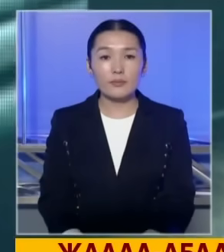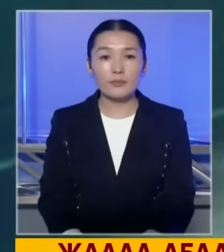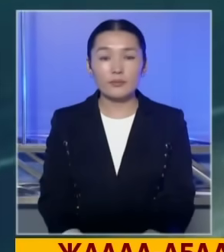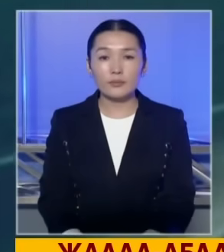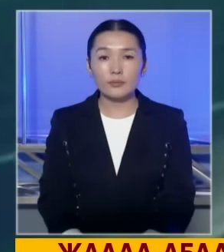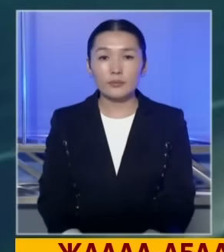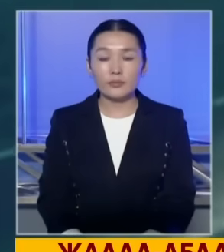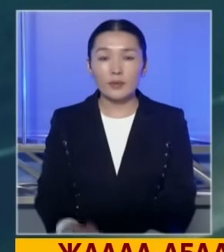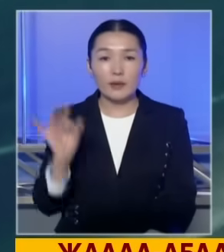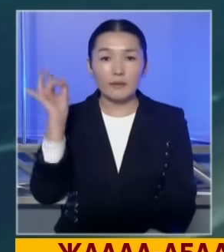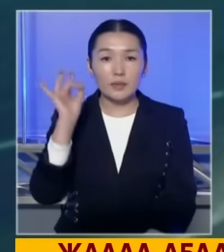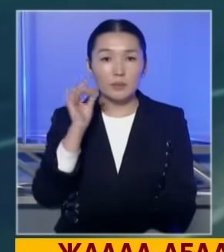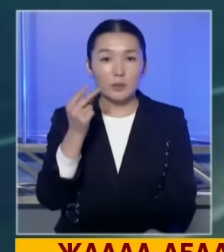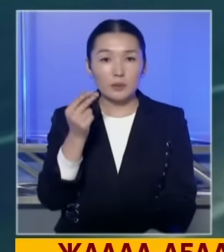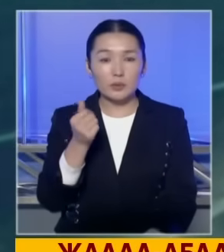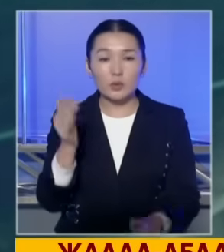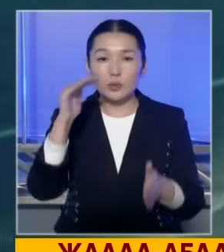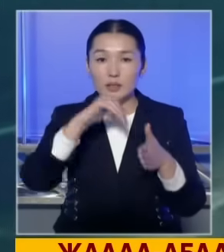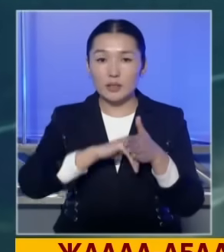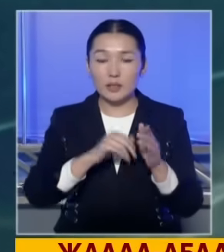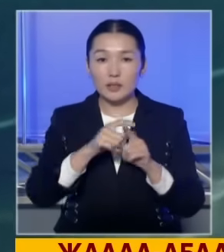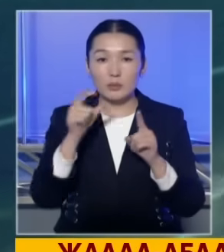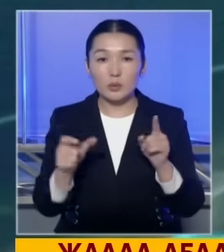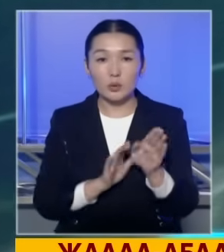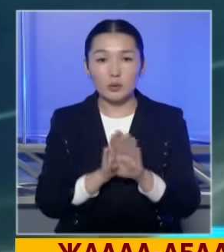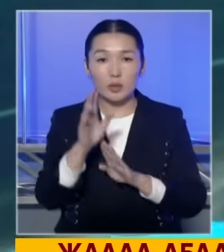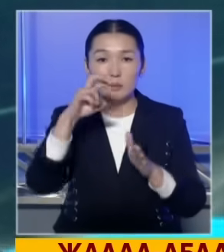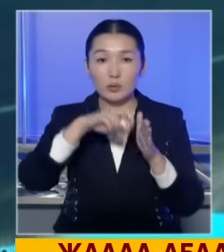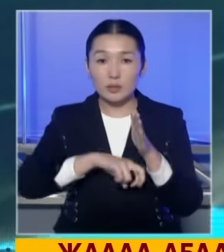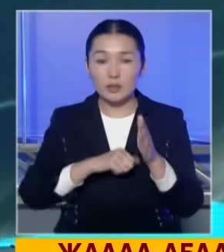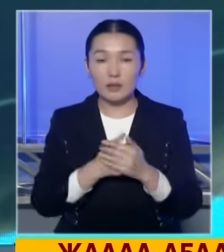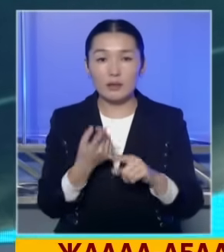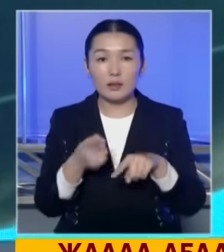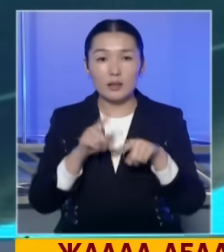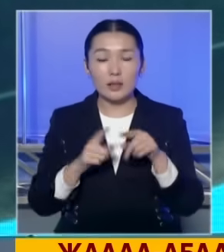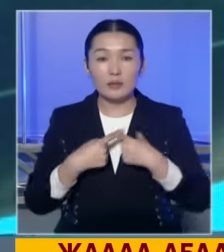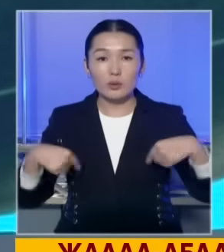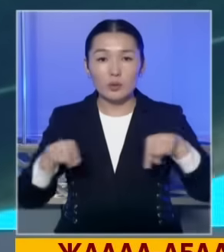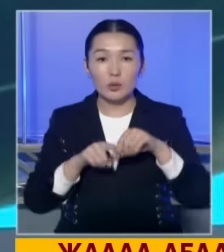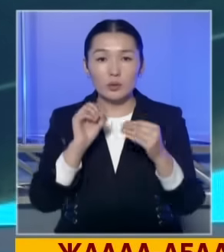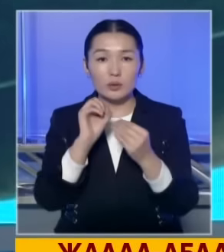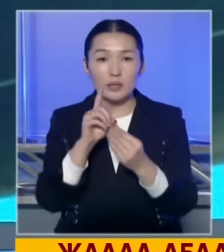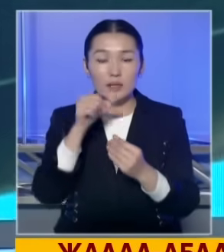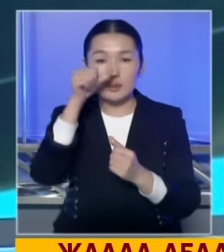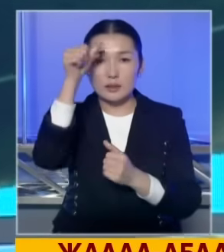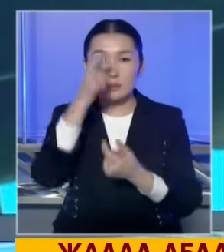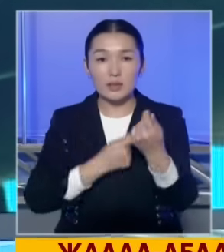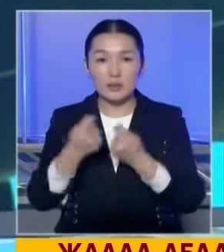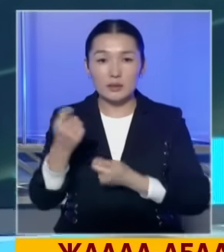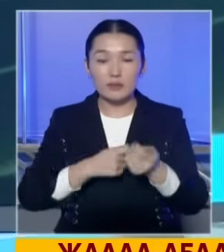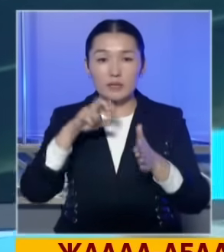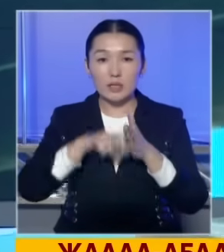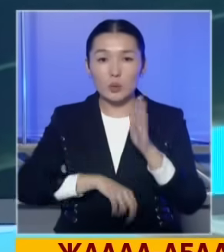Мына ушул республикалык бюджеттин киреше бөлүгүн толтурган салык тутуму. Бул кызмат быйылкы 11 айда салыктык башкарууну